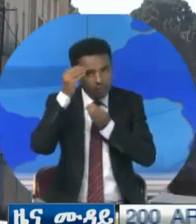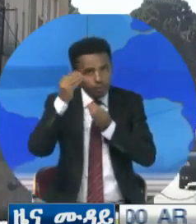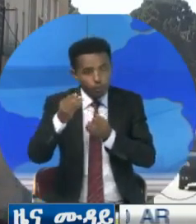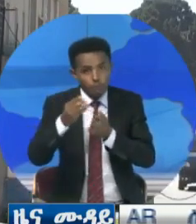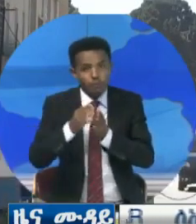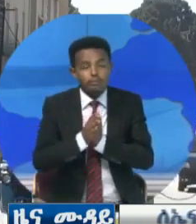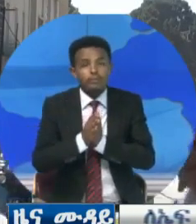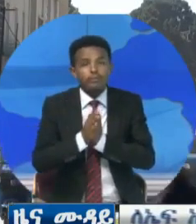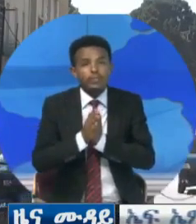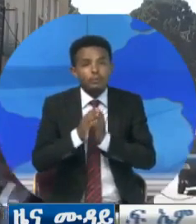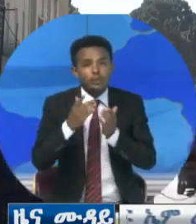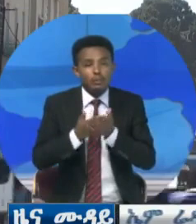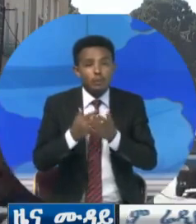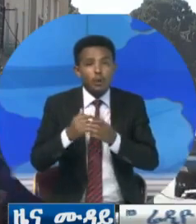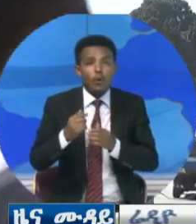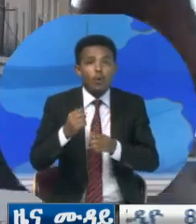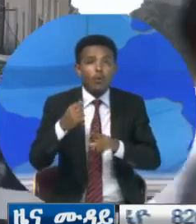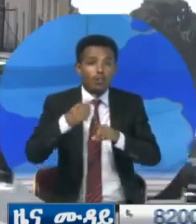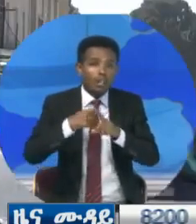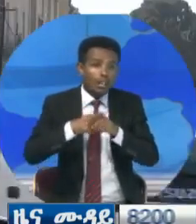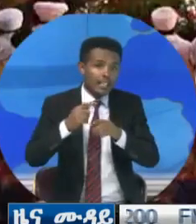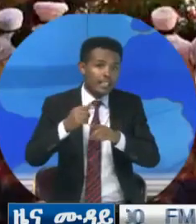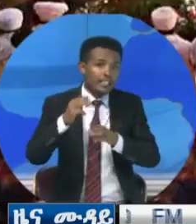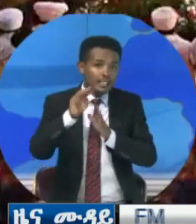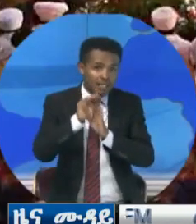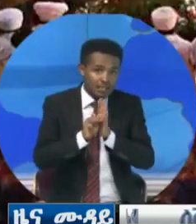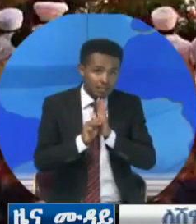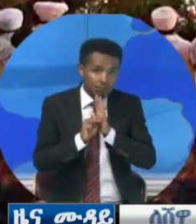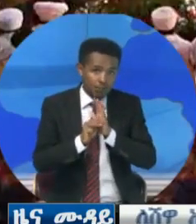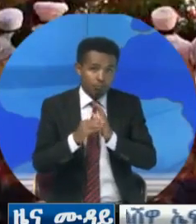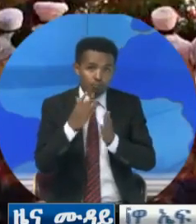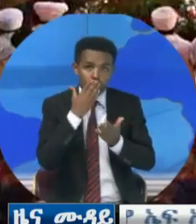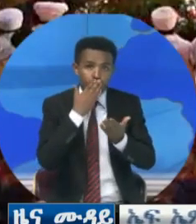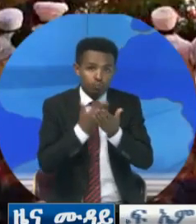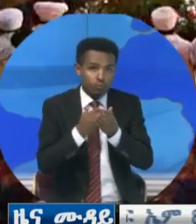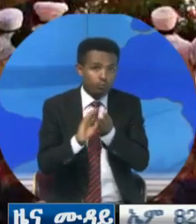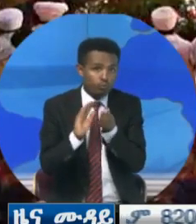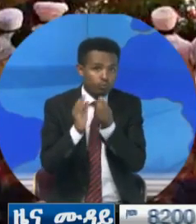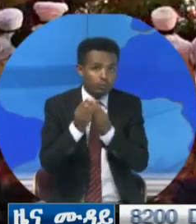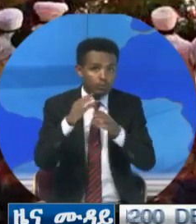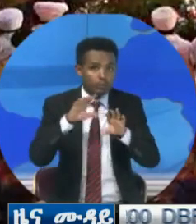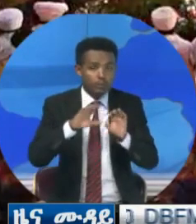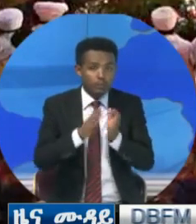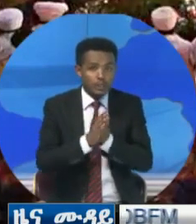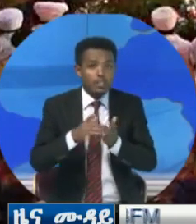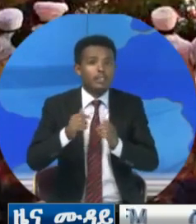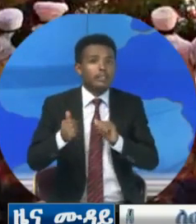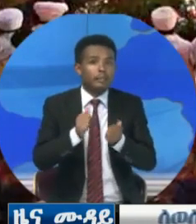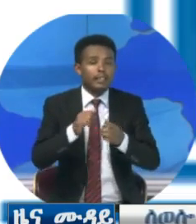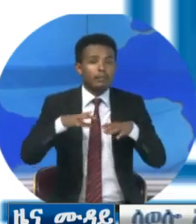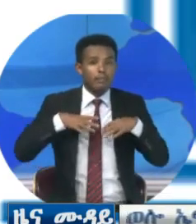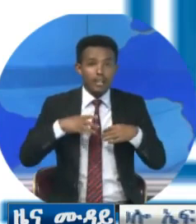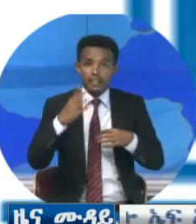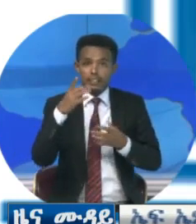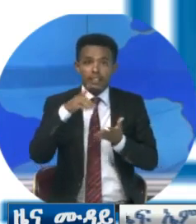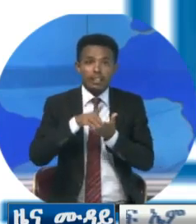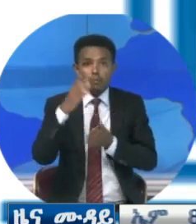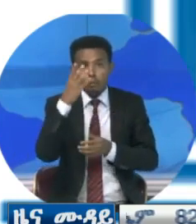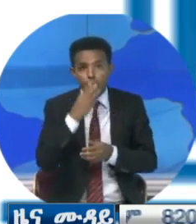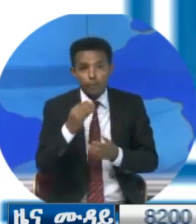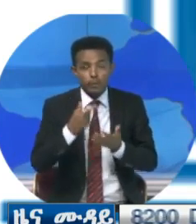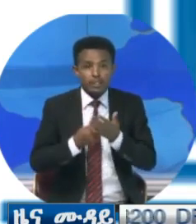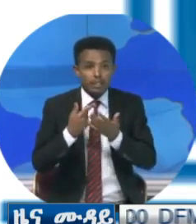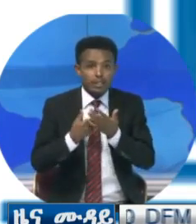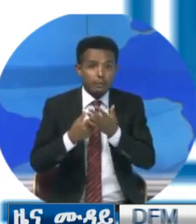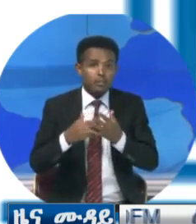በወረሃ ጥር ጎንደር ከምትሞሸርባቸው ሃይማኖታዊ በዓሎች አንዱ የሆነው የጥምቀት በዓል ለከተማዋ መገለጫና ውበቷ ነው። ይህ በዓል በዚህ ዓመት የተባበሩት መንግስታት